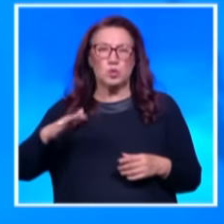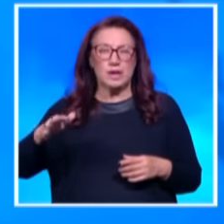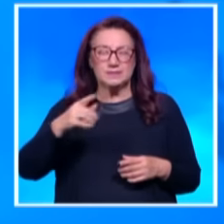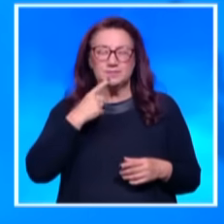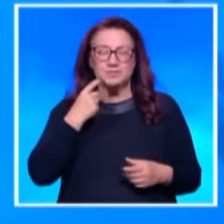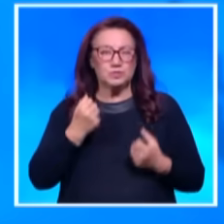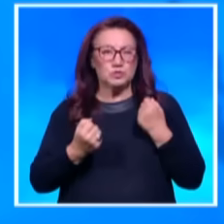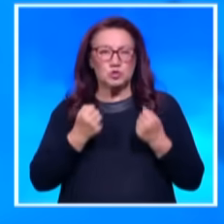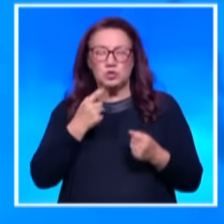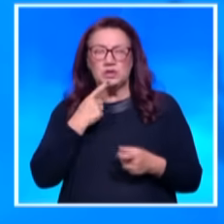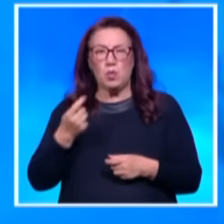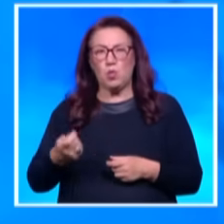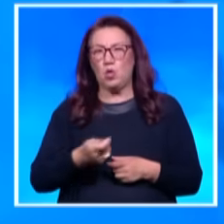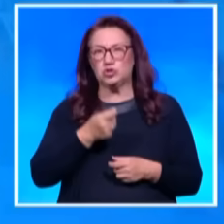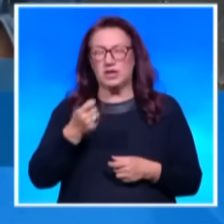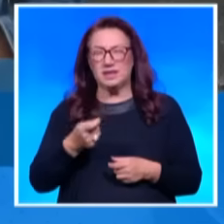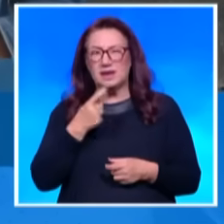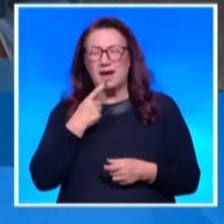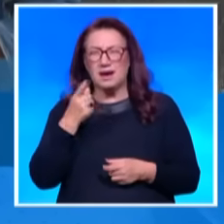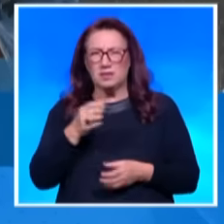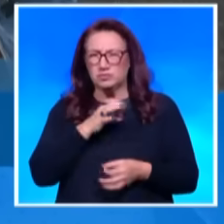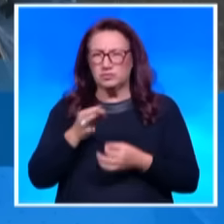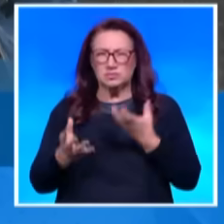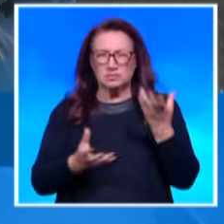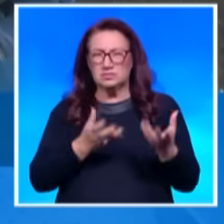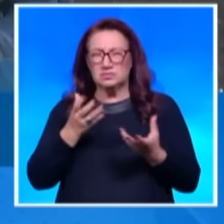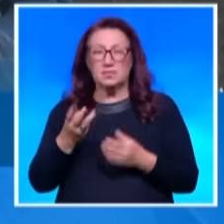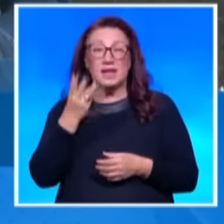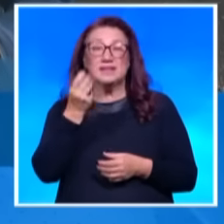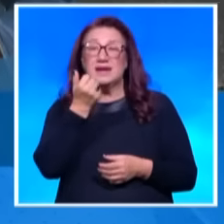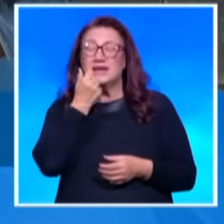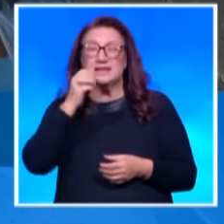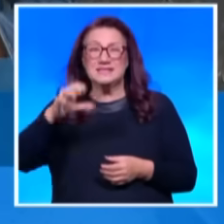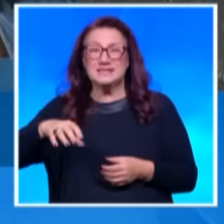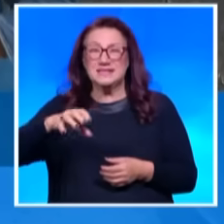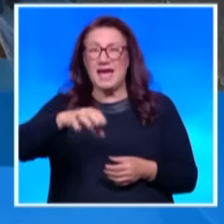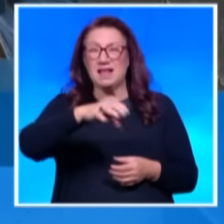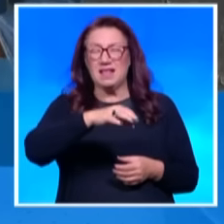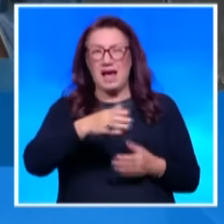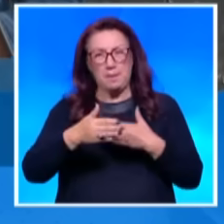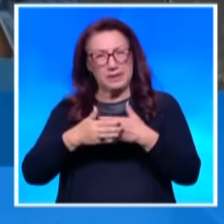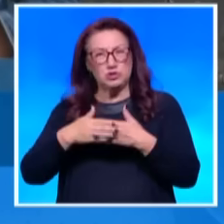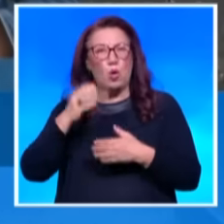пожар, пламнал в землището на три села. Лора Стаматис е на място с подробностите. Добър вечер.